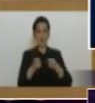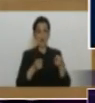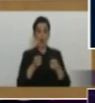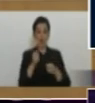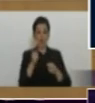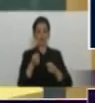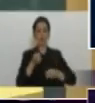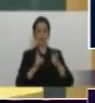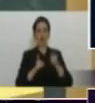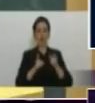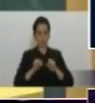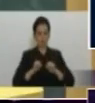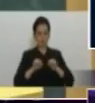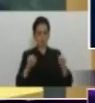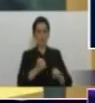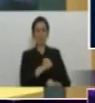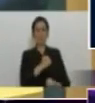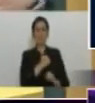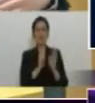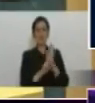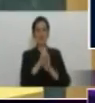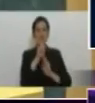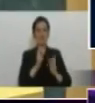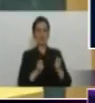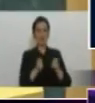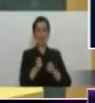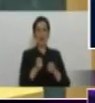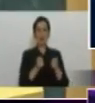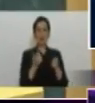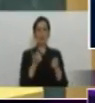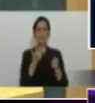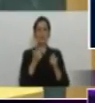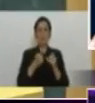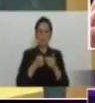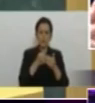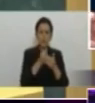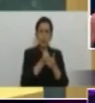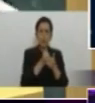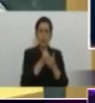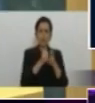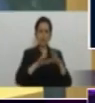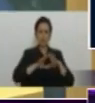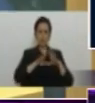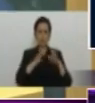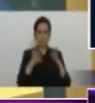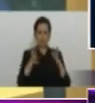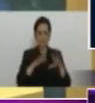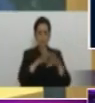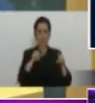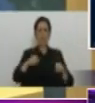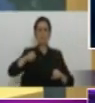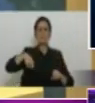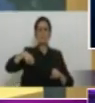ღებულობენ იმას, რისი მიღებაც არ უნდოდათ ამ 8 წლის განმავლობაში. აგერ კონსტიტუციას მიიღებენ, როგორც დაგიბარებიათ, ქართული